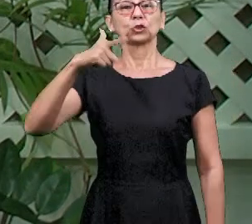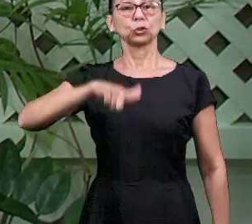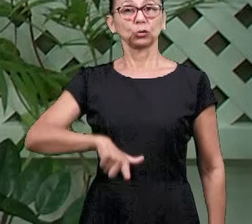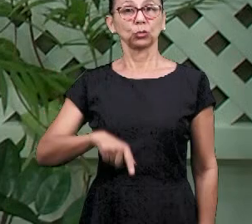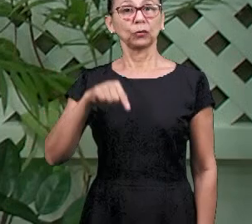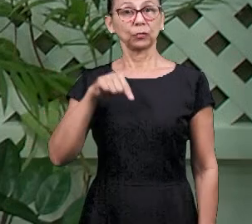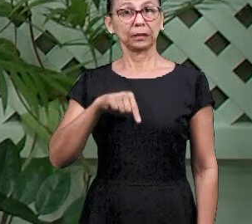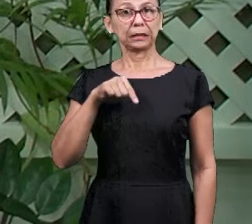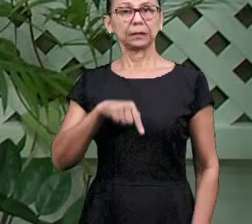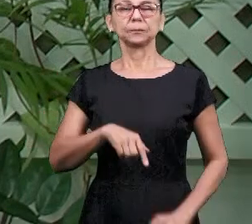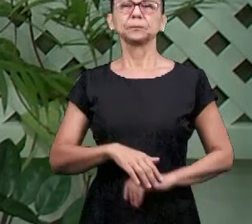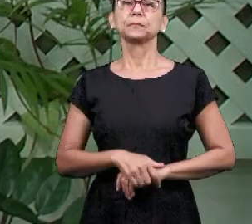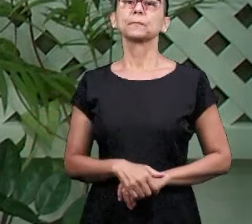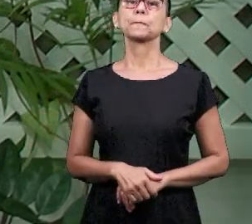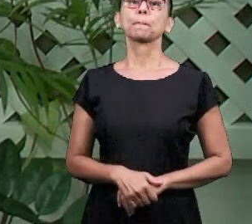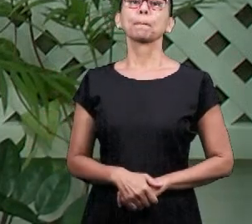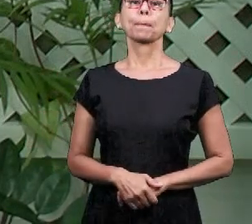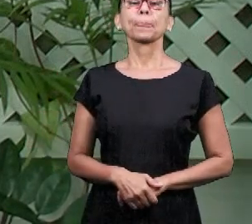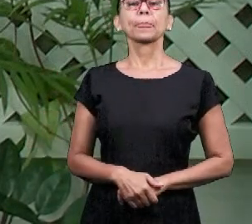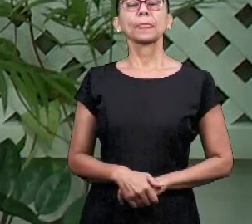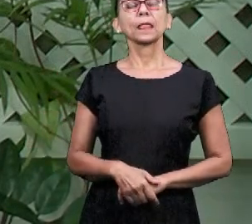un